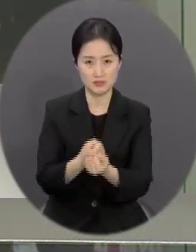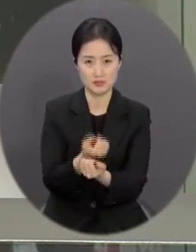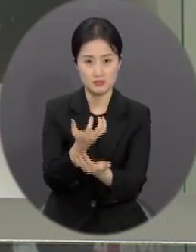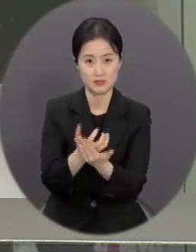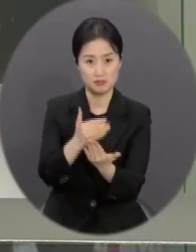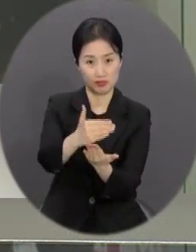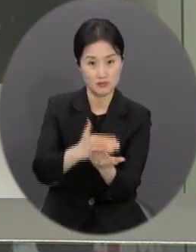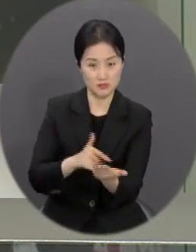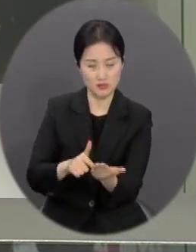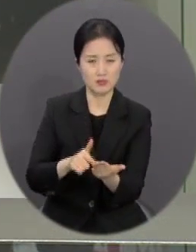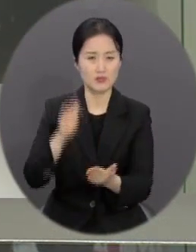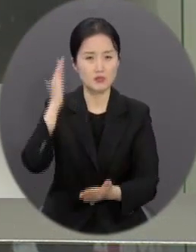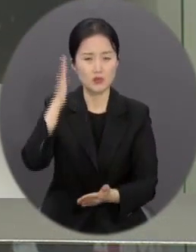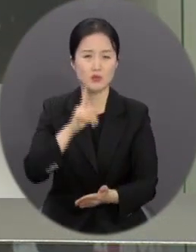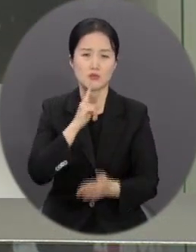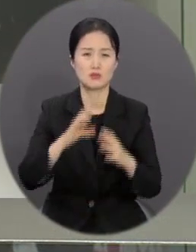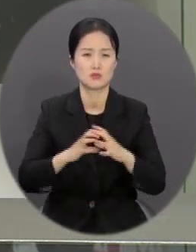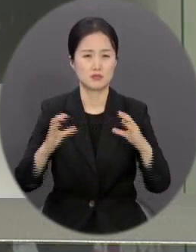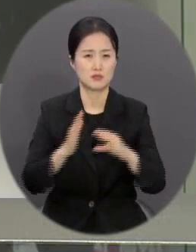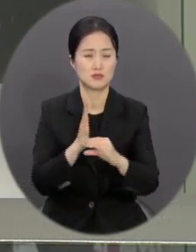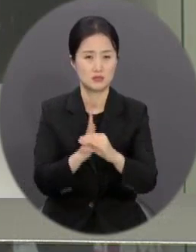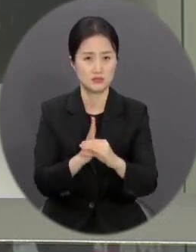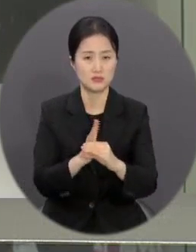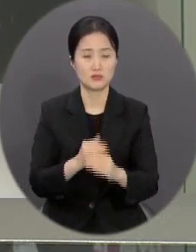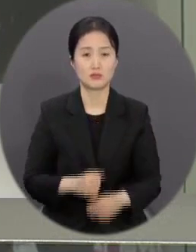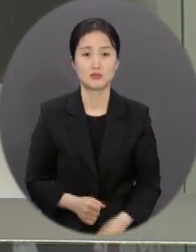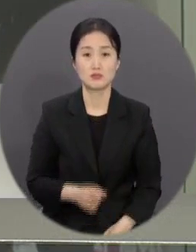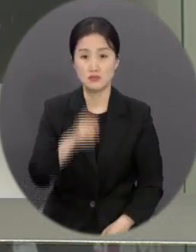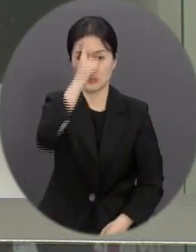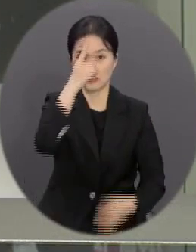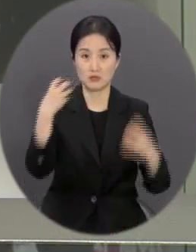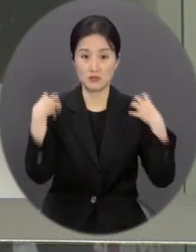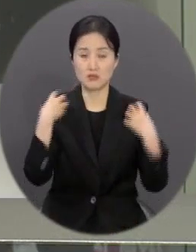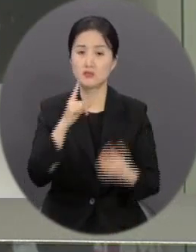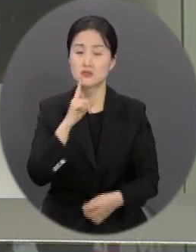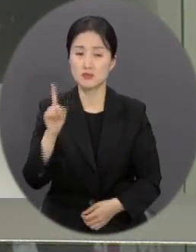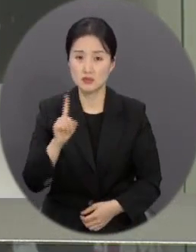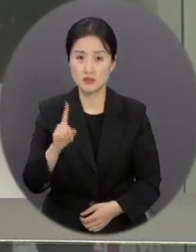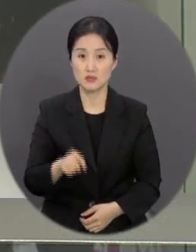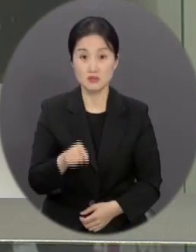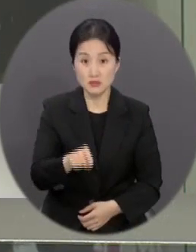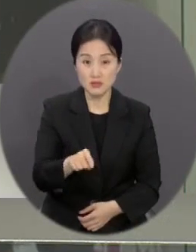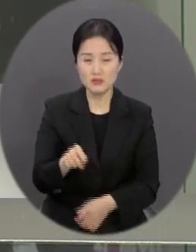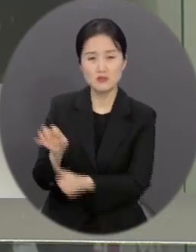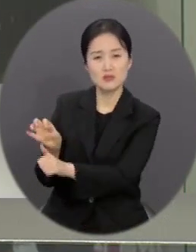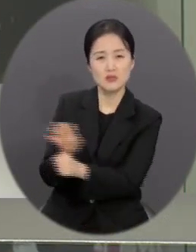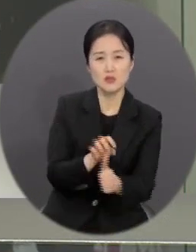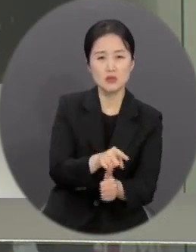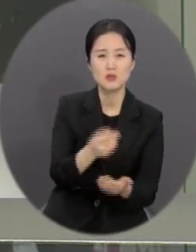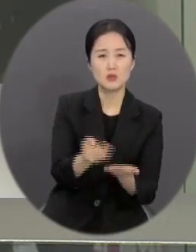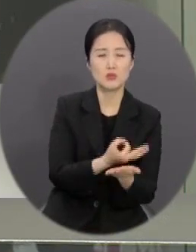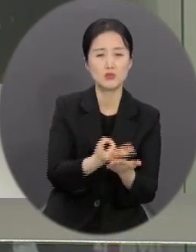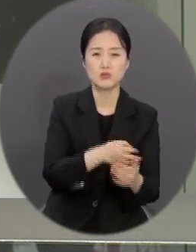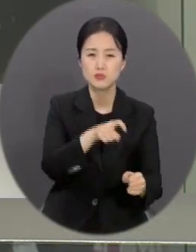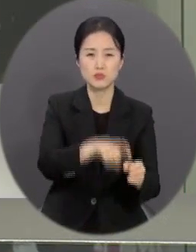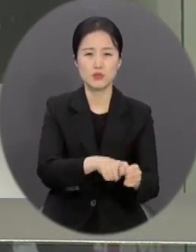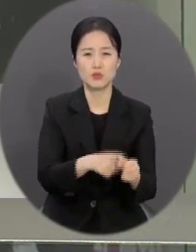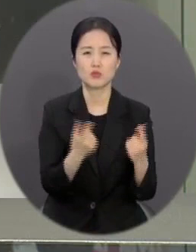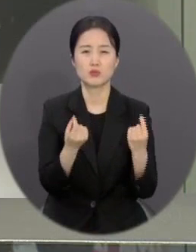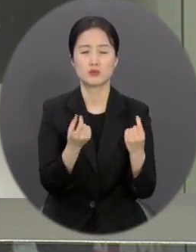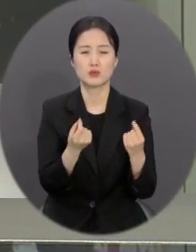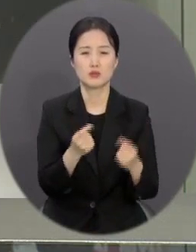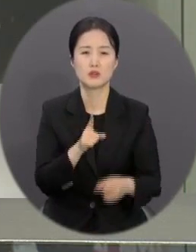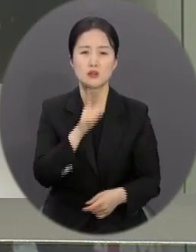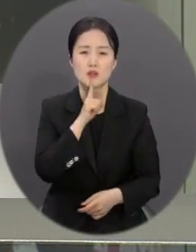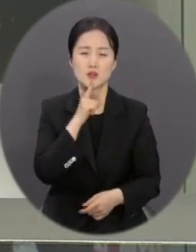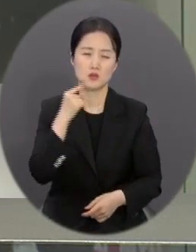정부와 여당은 이 약정서를 근거로 시민단체가 역사의 희생자들을 돈벌이 수단으로 이용한다며 독설을 퍼붓고